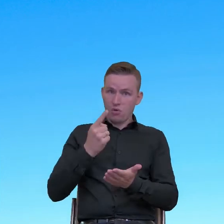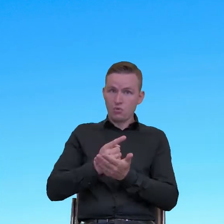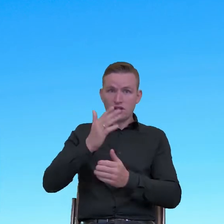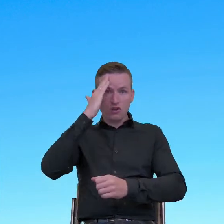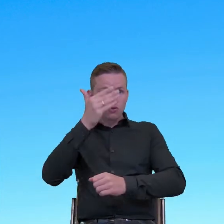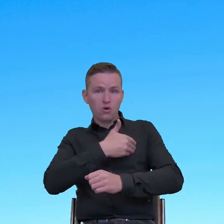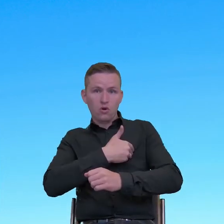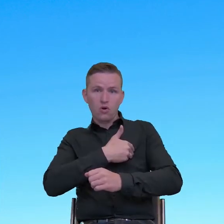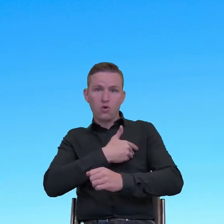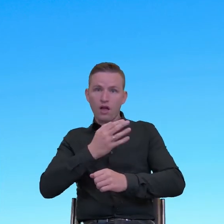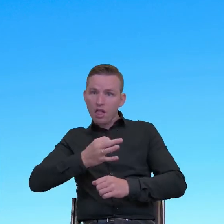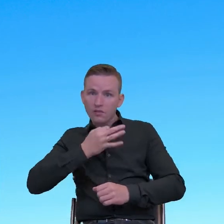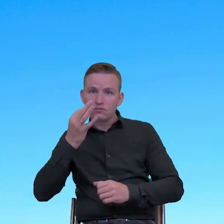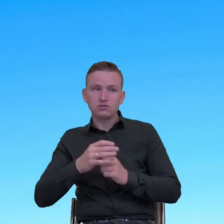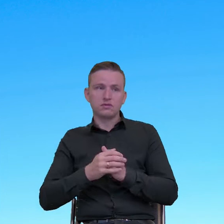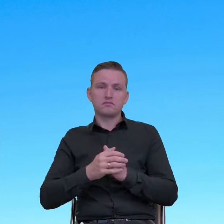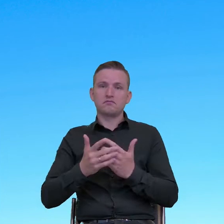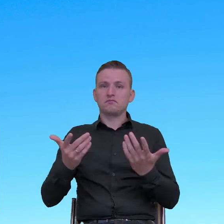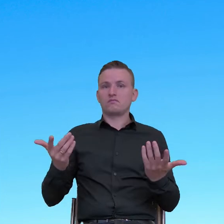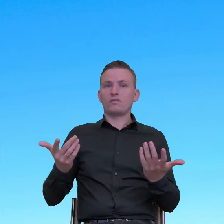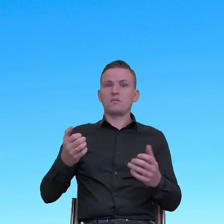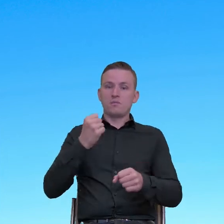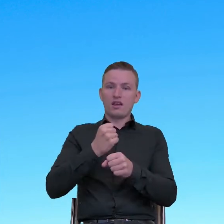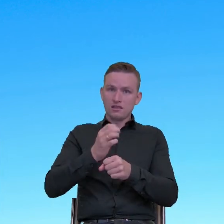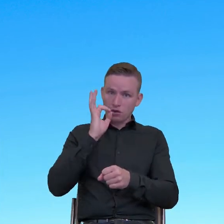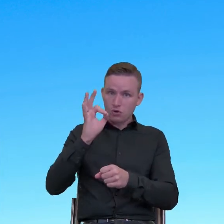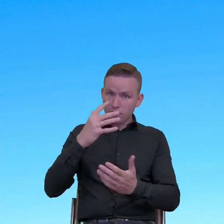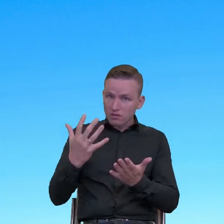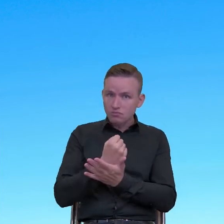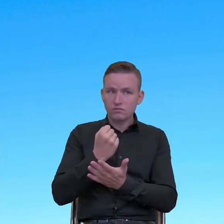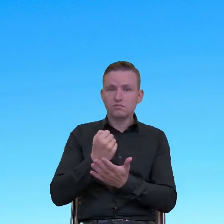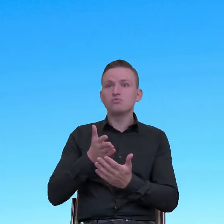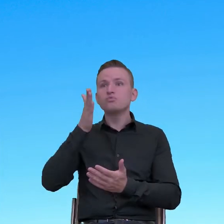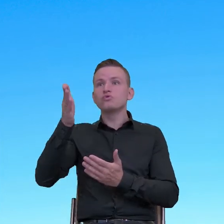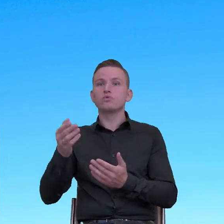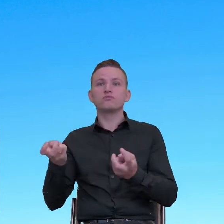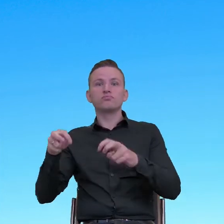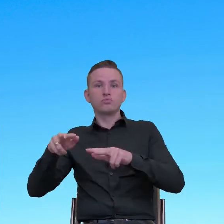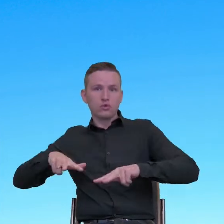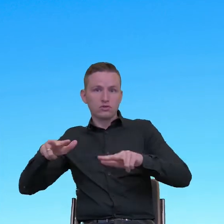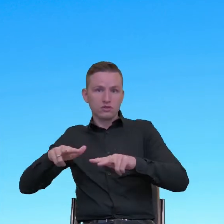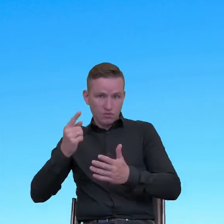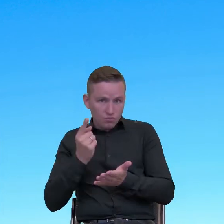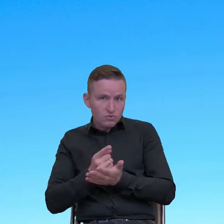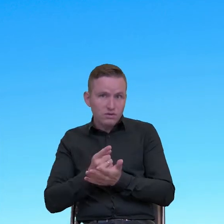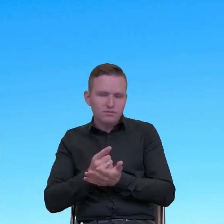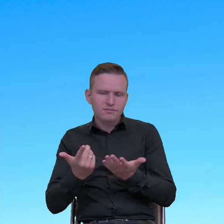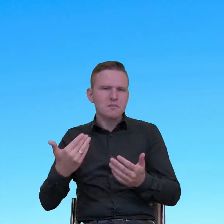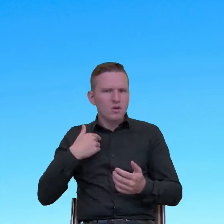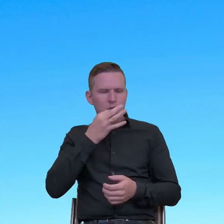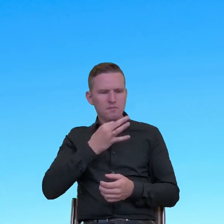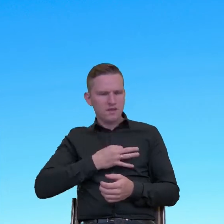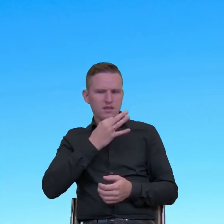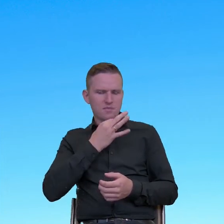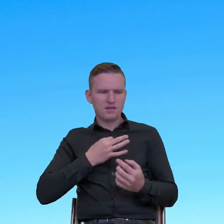wykształcenie, dobrze płatną, prosperującą pracę, czy uda mi się w przyszłości założyć rodzinę. Były takie czasy, że te wszystkie pytania, jeżeli